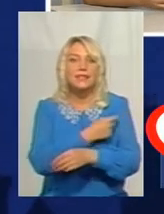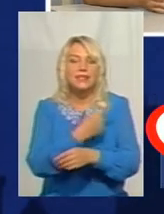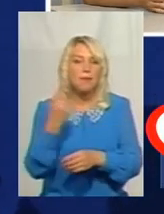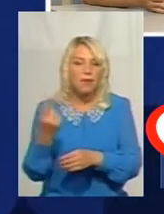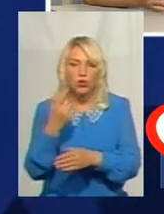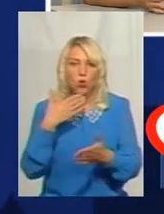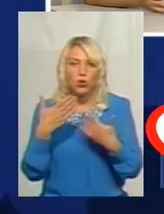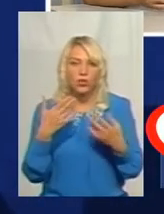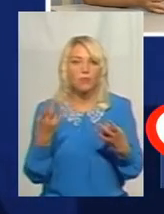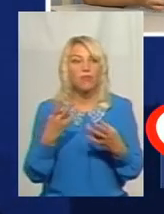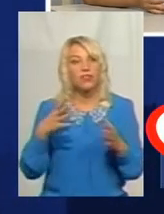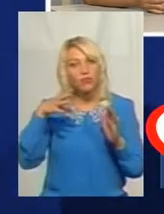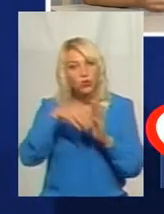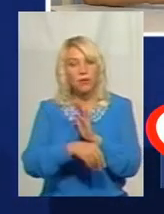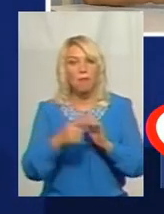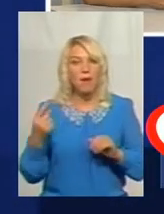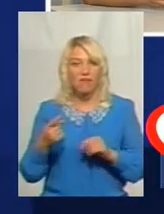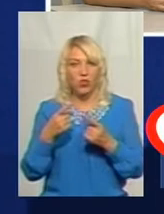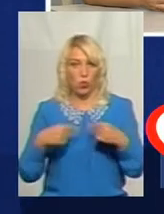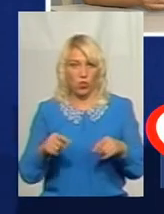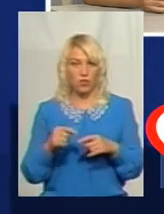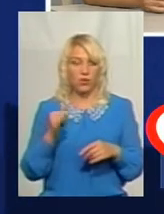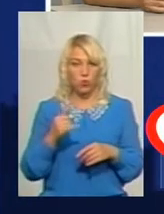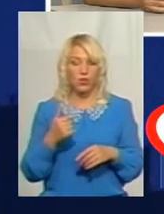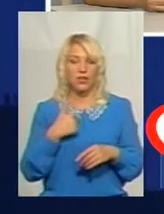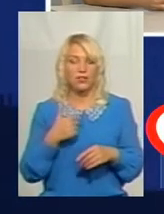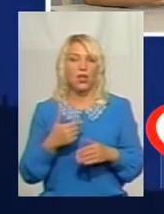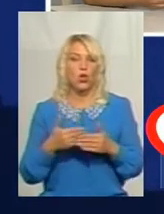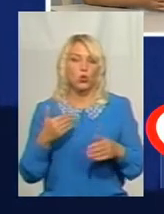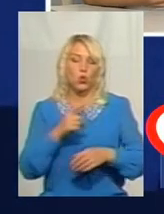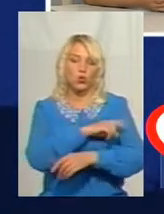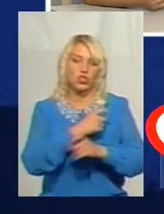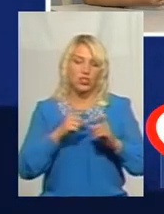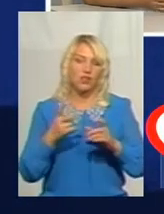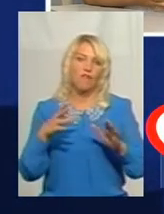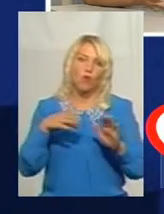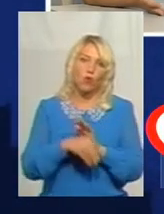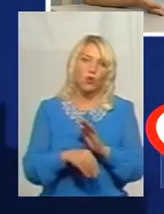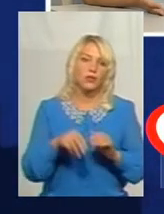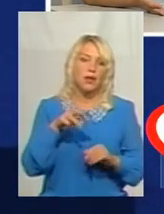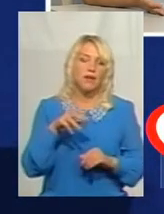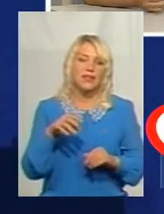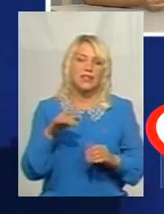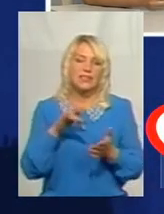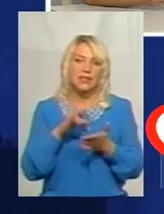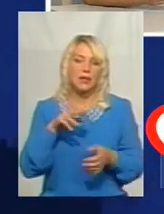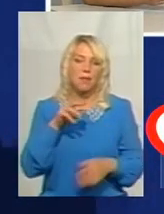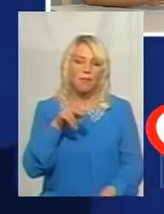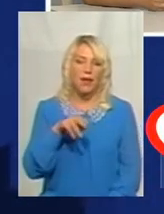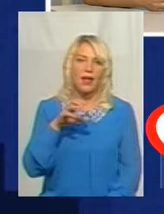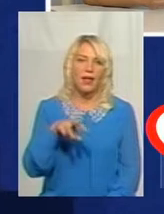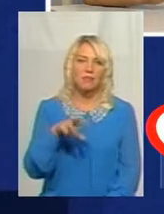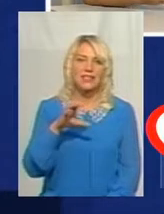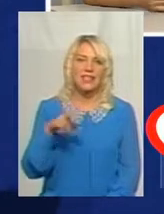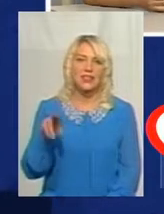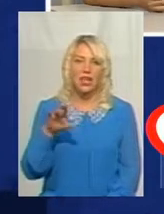мала відноситись ніби до первинної ланки, і в нас дошкільно-шкільні відділення, вони входять в склад центрів ПМСД, але